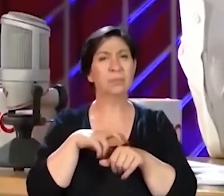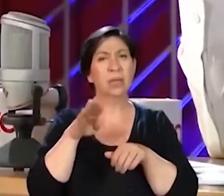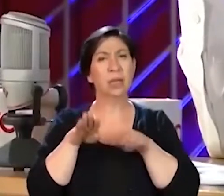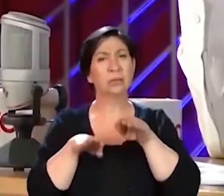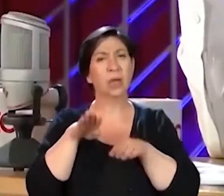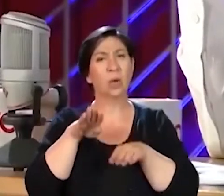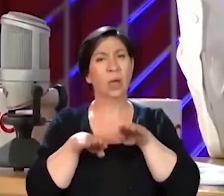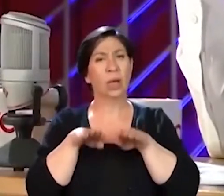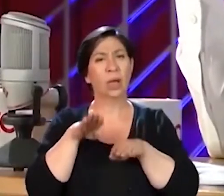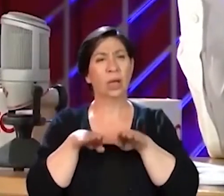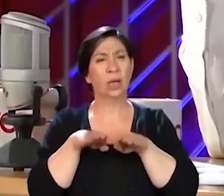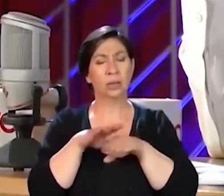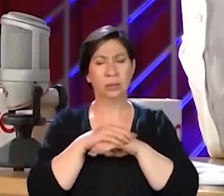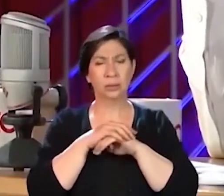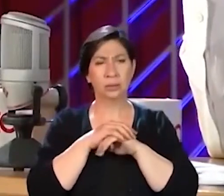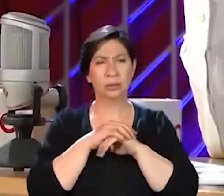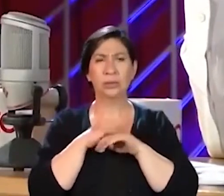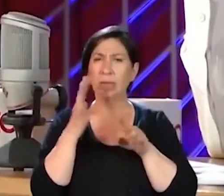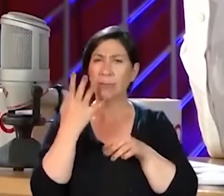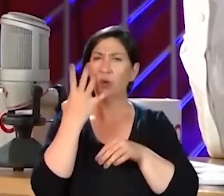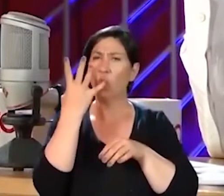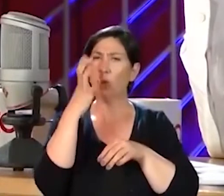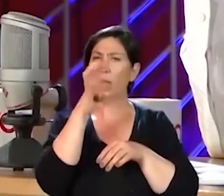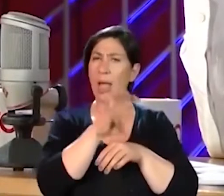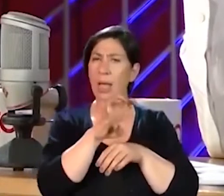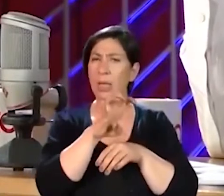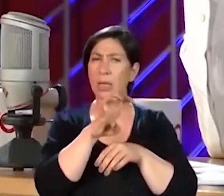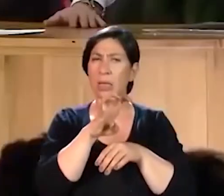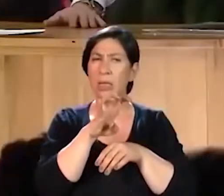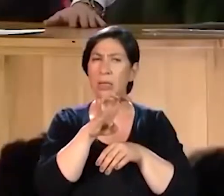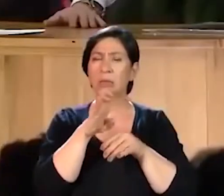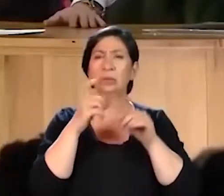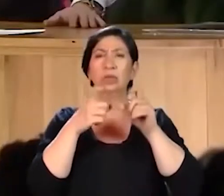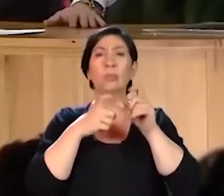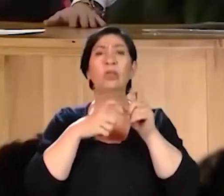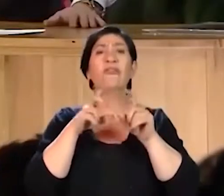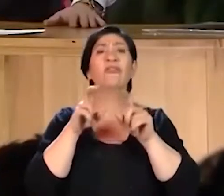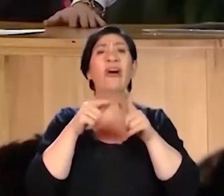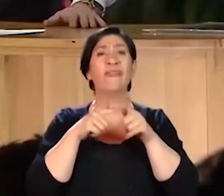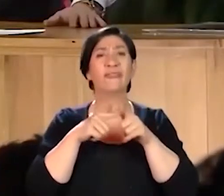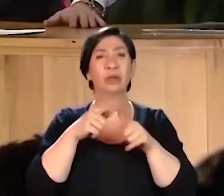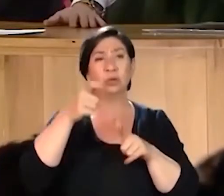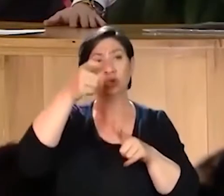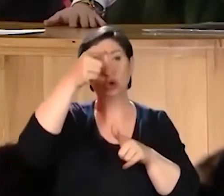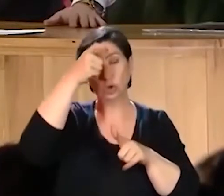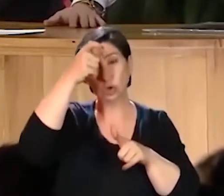aşağı yukarı galiba 4 ay falan sürdü diye biliyorum ben spotify'da bir numara kaldı